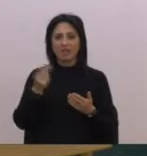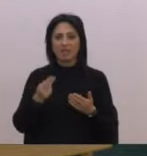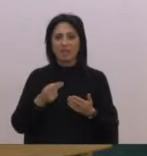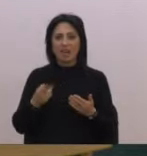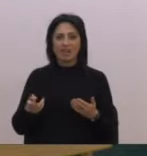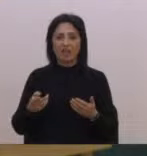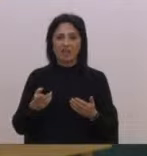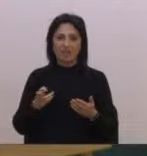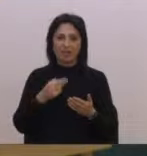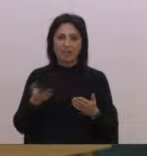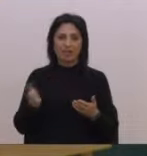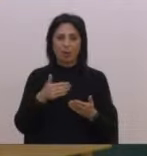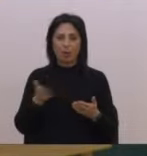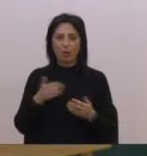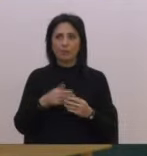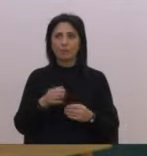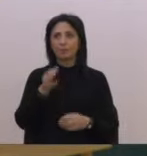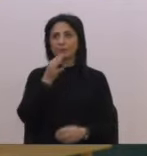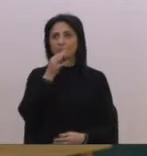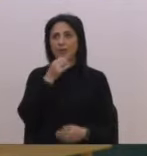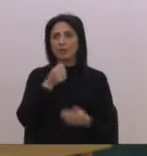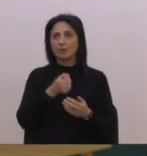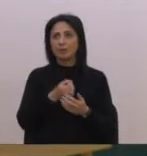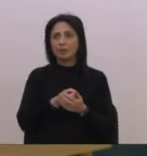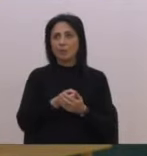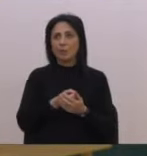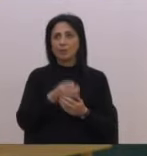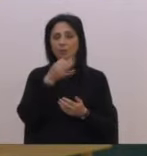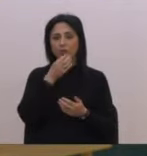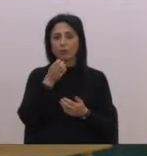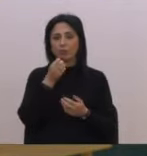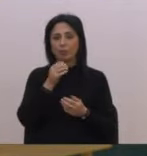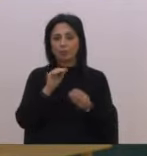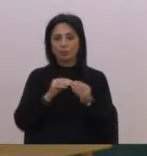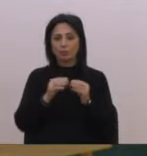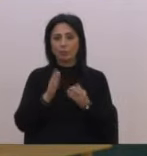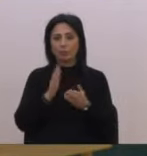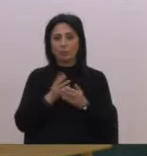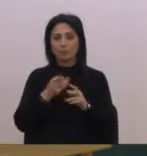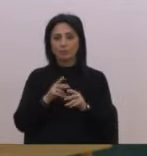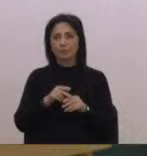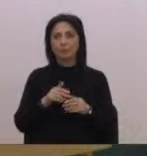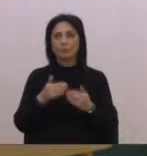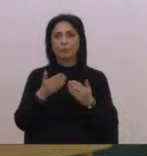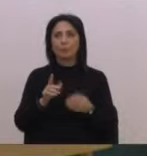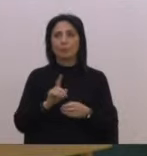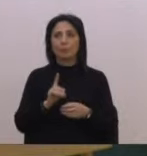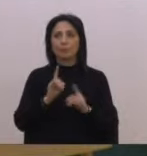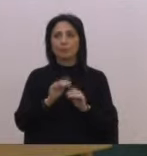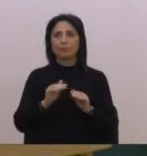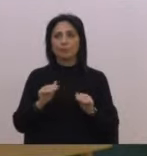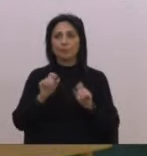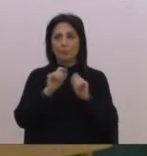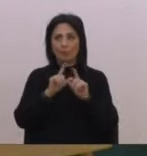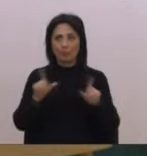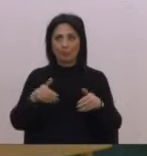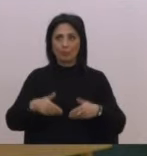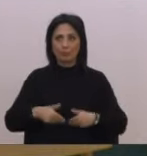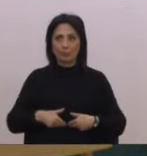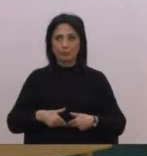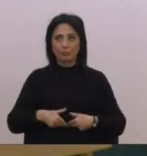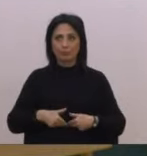რვეული. Და სანამ ჯერ კიდევ პრობლემა არის იმისი, რომ ბავშვებს სკოლებში